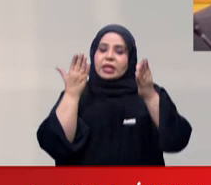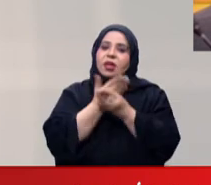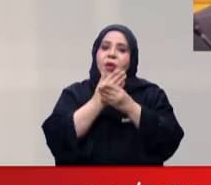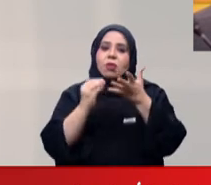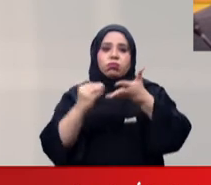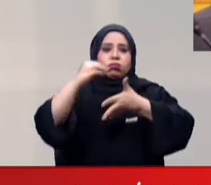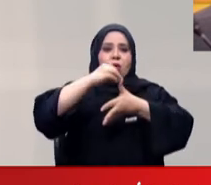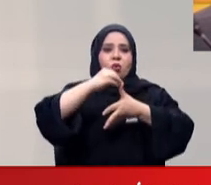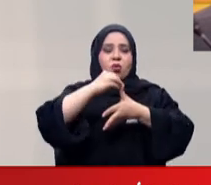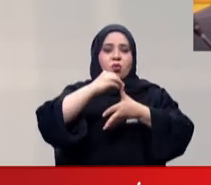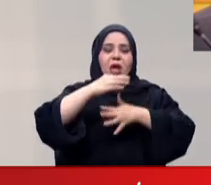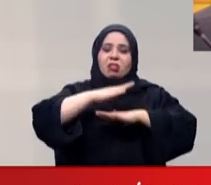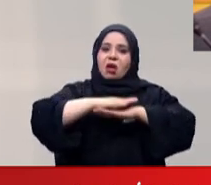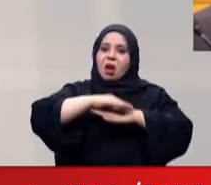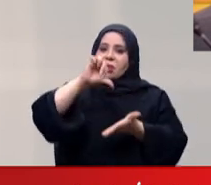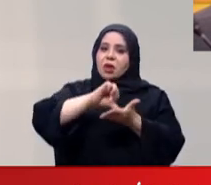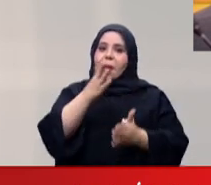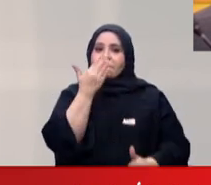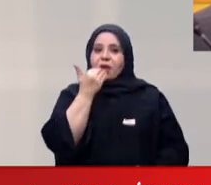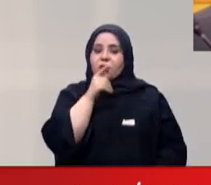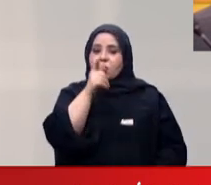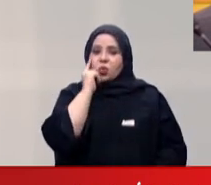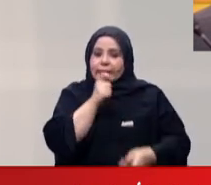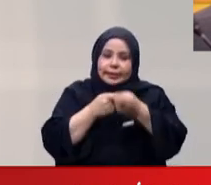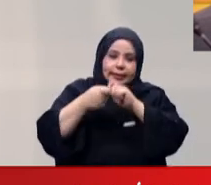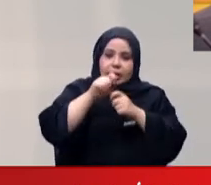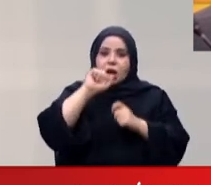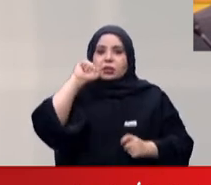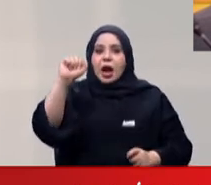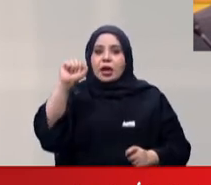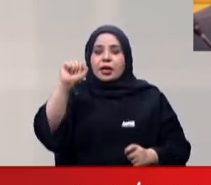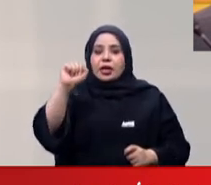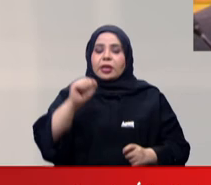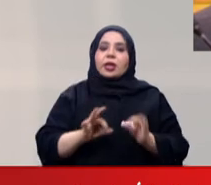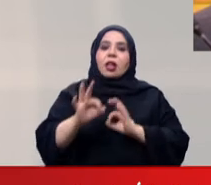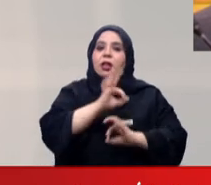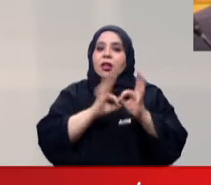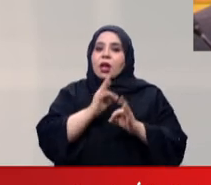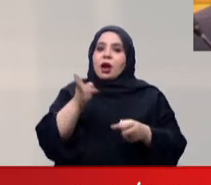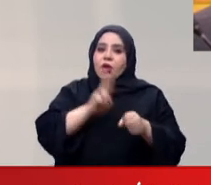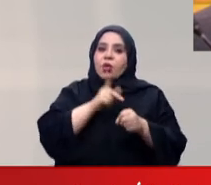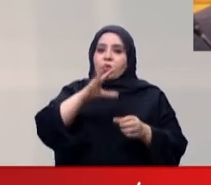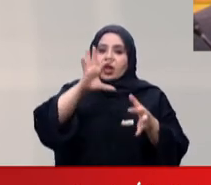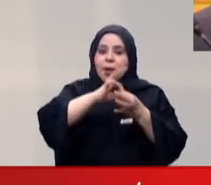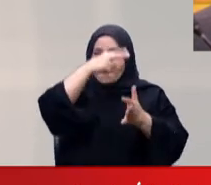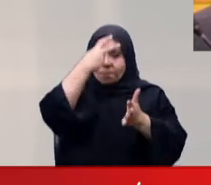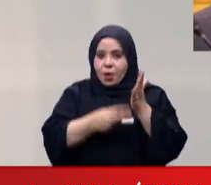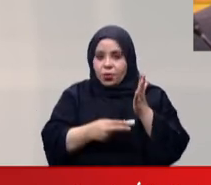حدود مخزون اليورانيوم المخصب المسموح لها بامتلاكه بموجب الاتفاق النووي الموقع